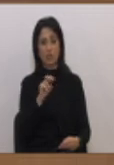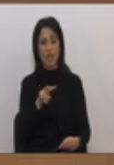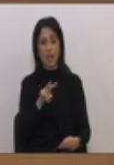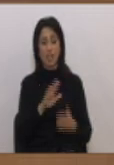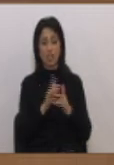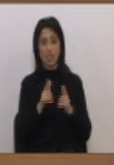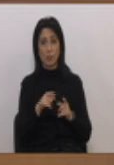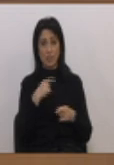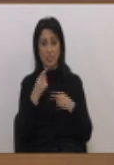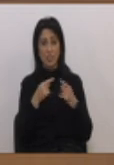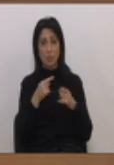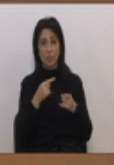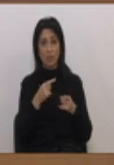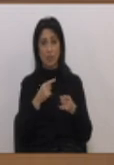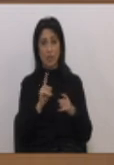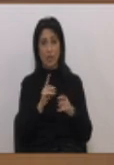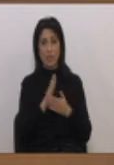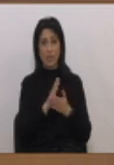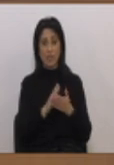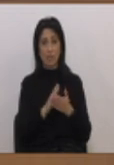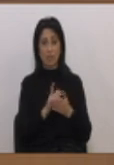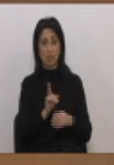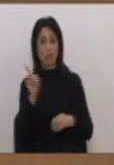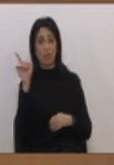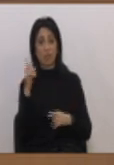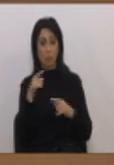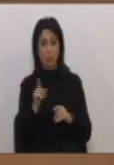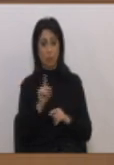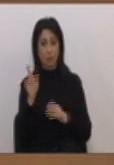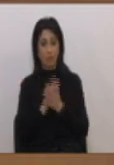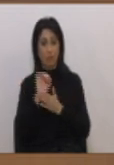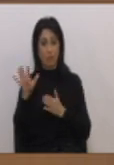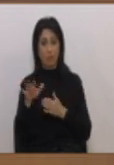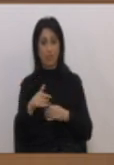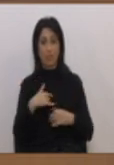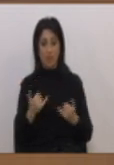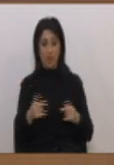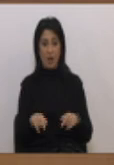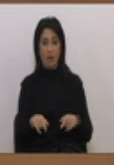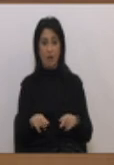შეთანხმებაზე საუბრობს და გარკვეულწილად თიც სხვისკენ იშვერს, ჩვენ დღეს აქ